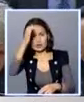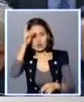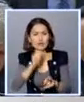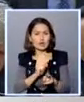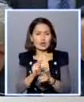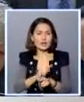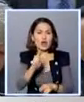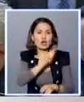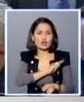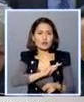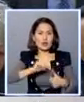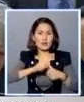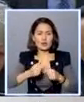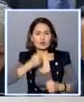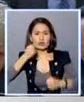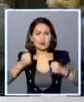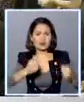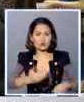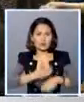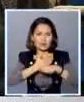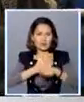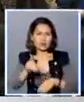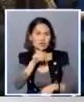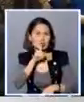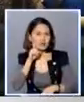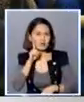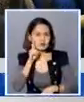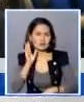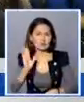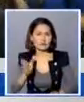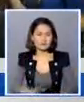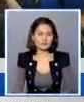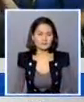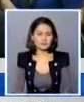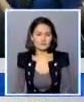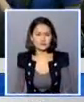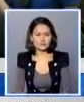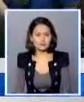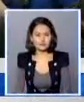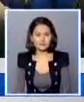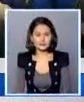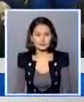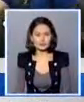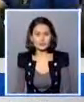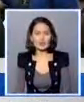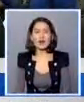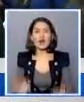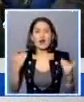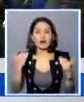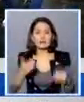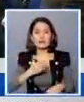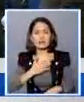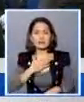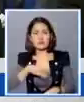жастарды лайықты жұмысқа жіберіп, басқарушылық сатыда шыңдау керек. Адами капиталға жұмсалатын